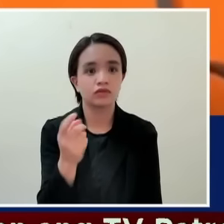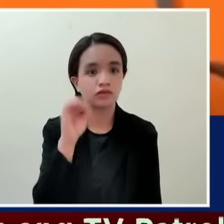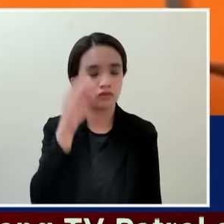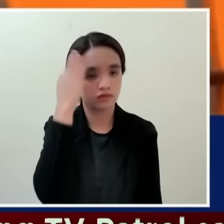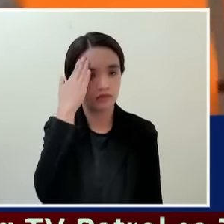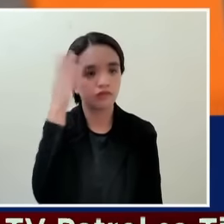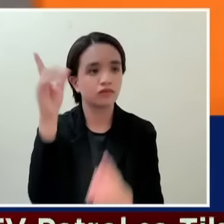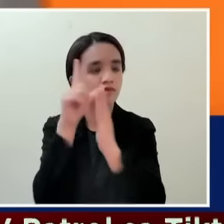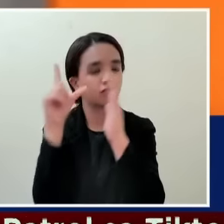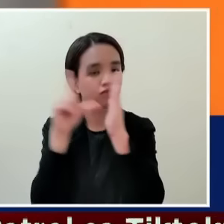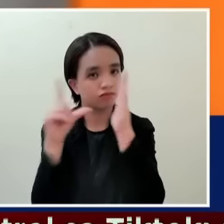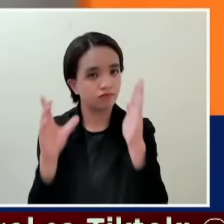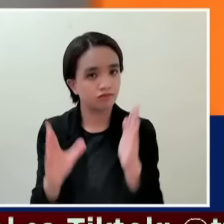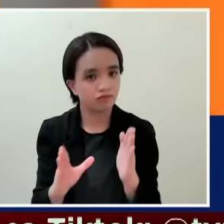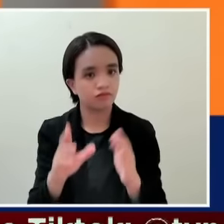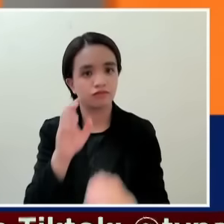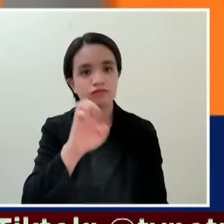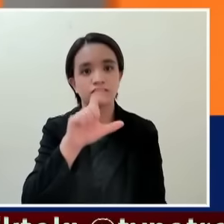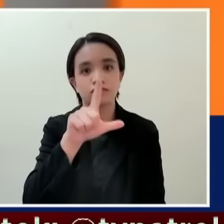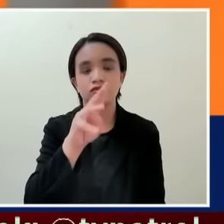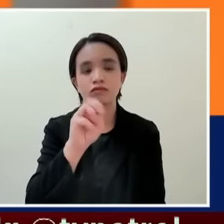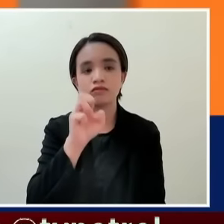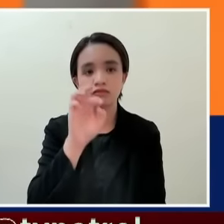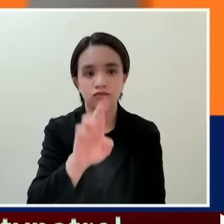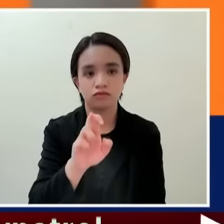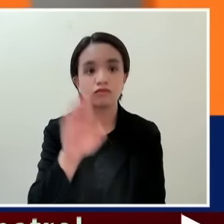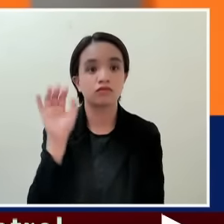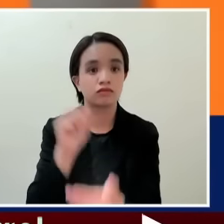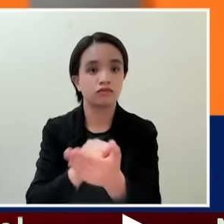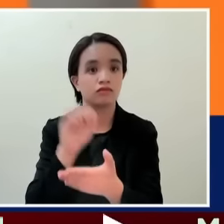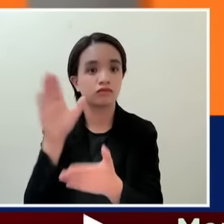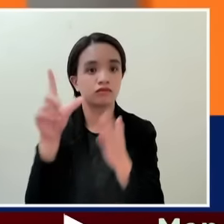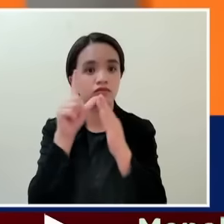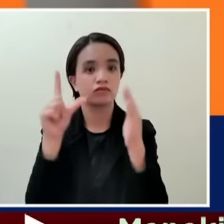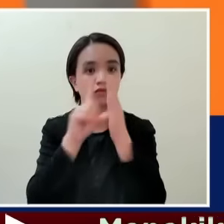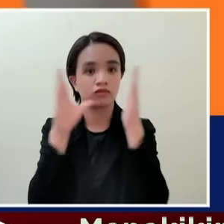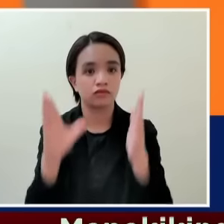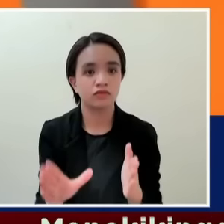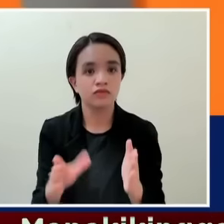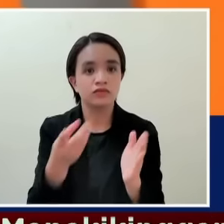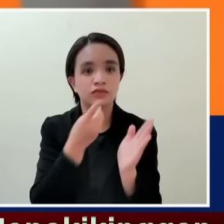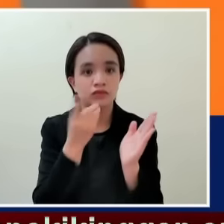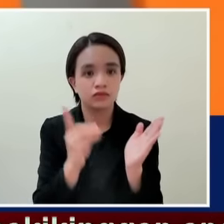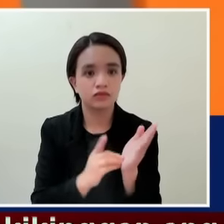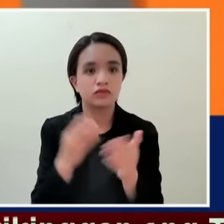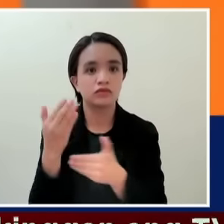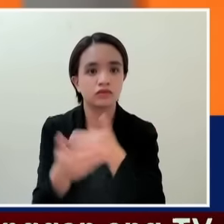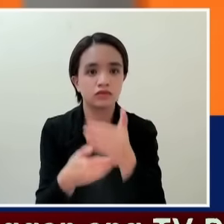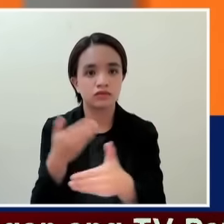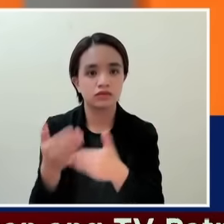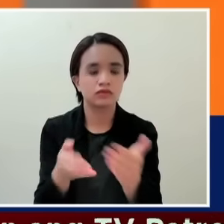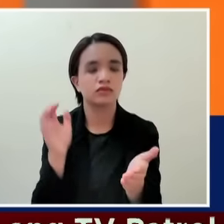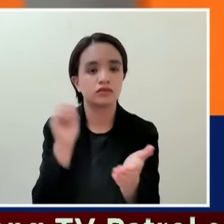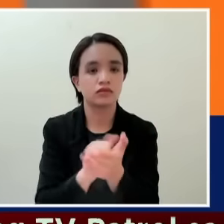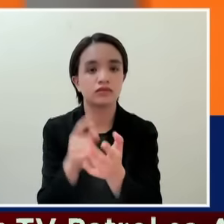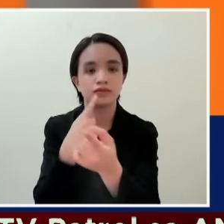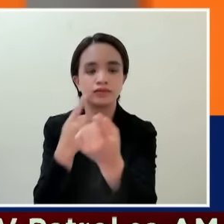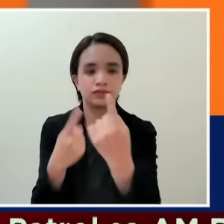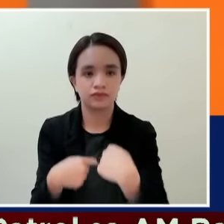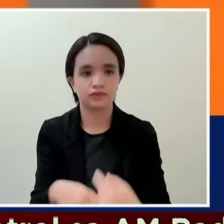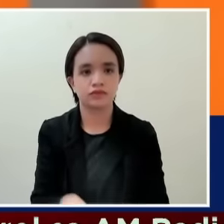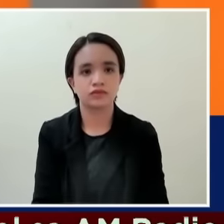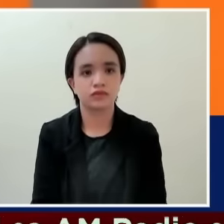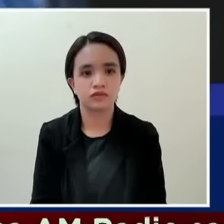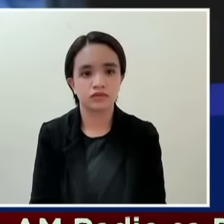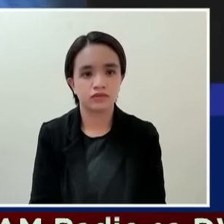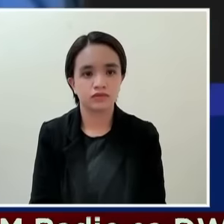Attorney Elmer Galicia, ang abogadong nagnotaryo sa kanyang dokumento at ito ang kanyang mga sagot, kabayan.